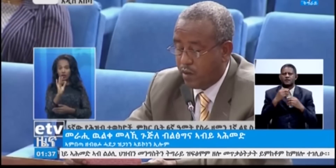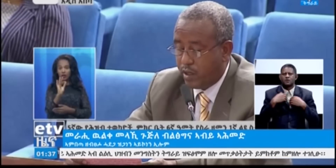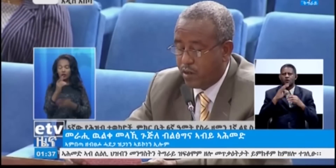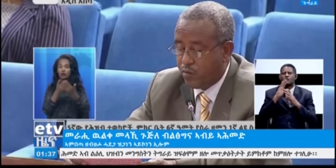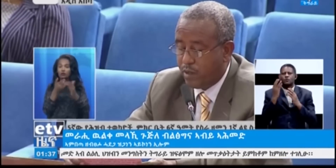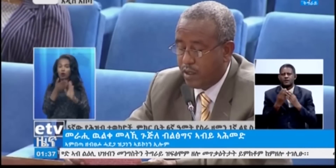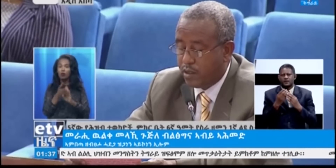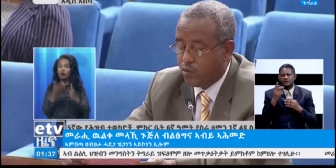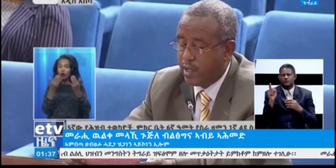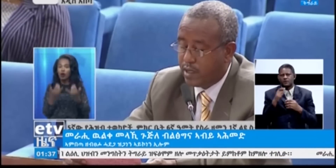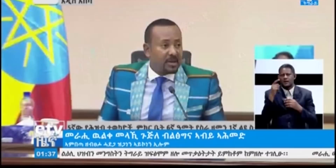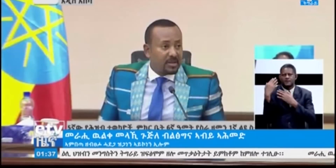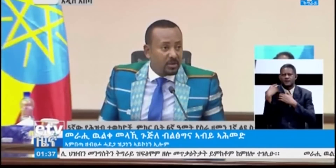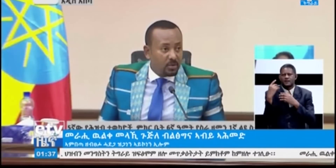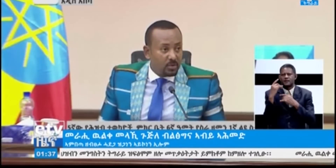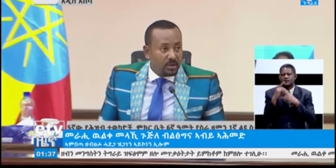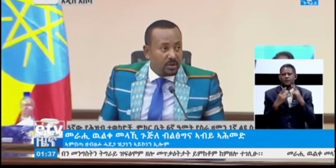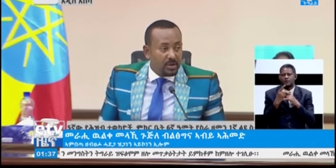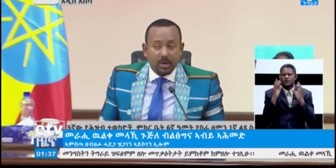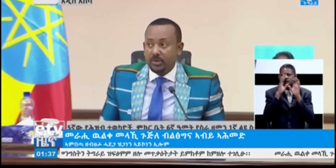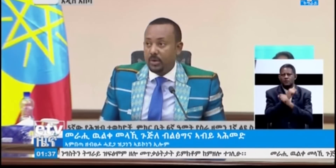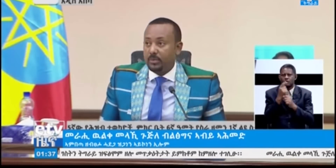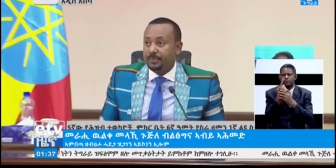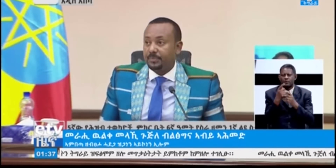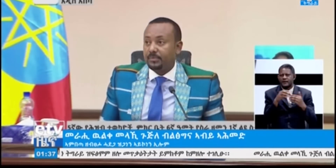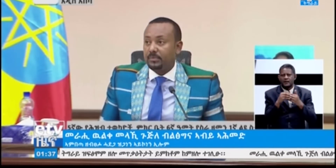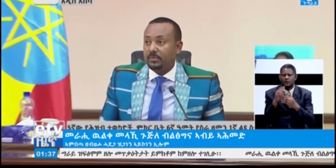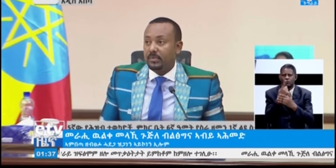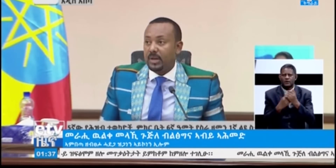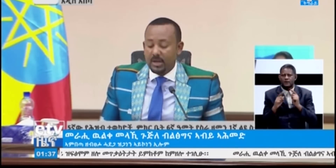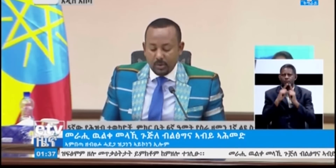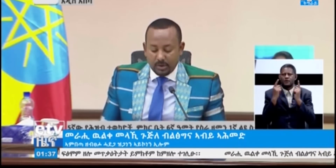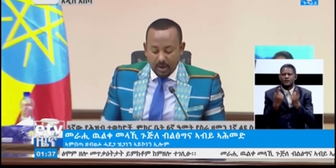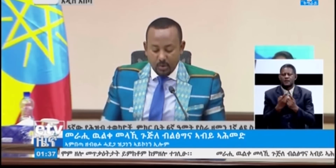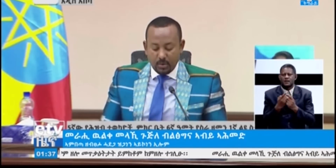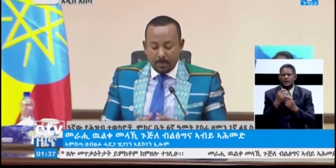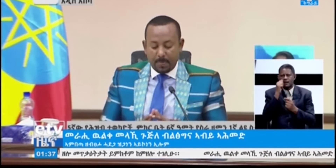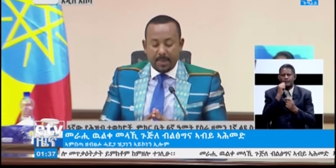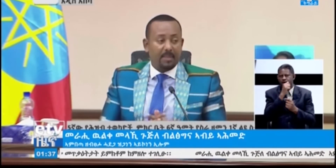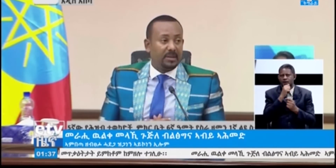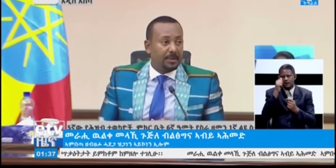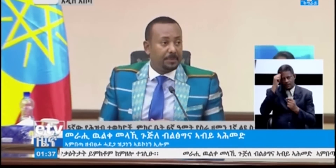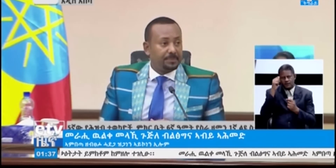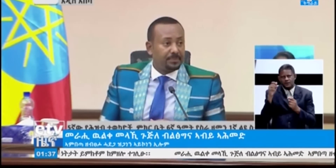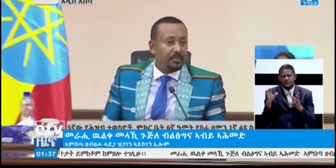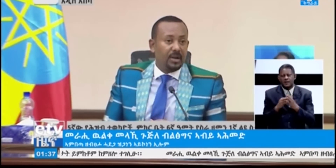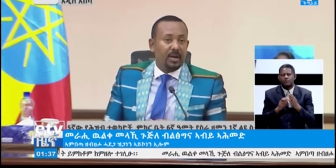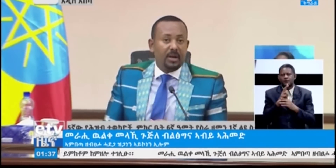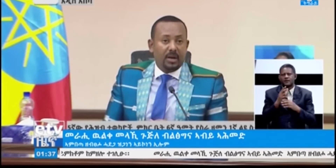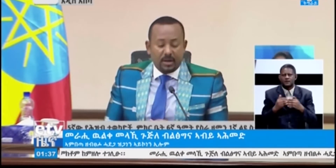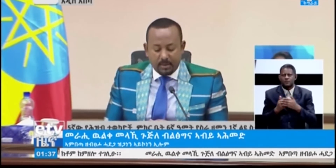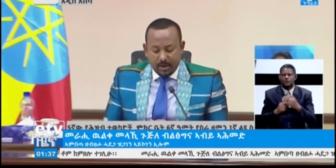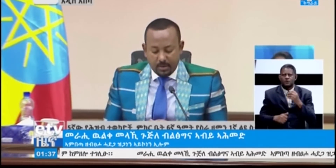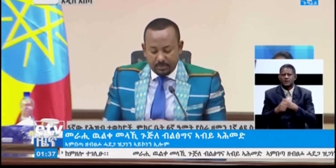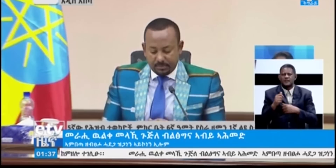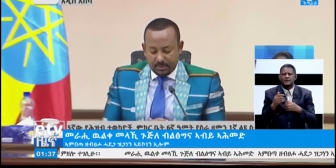ኩነታት እንትኸውን እቶም ስልጣን ዘበኖም ዘብቅዑ መራሒ ውልቀ መላኺ ጉጅለ ብልፅግና ኣብይ ኣሕመድ እቲ ኣስላንበጣ ዘብፅሖ ዘሎ መጥቃዕቲ